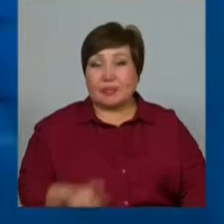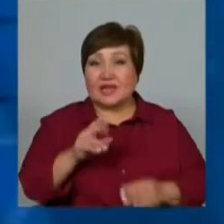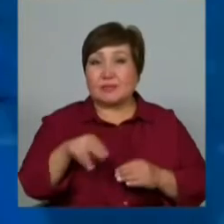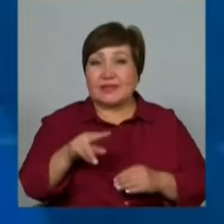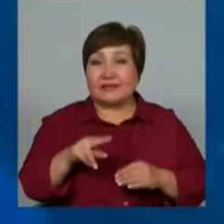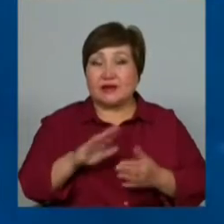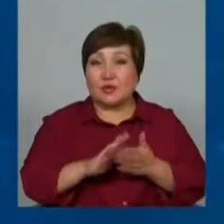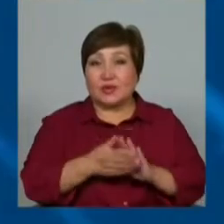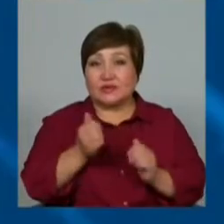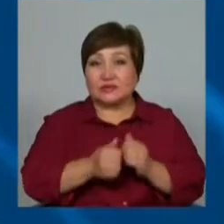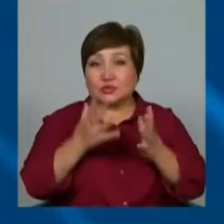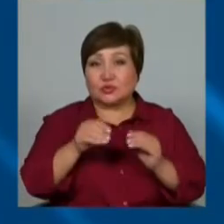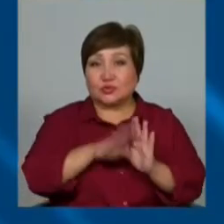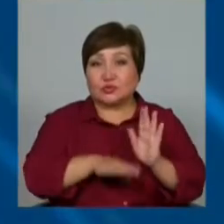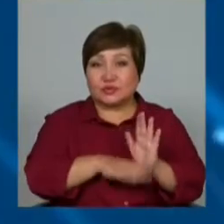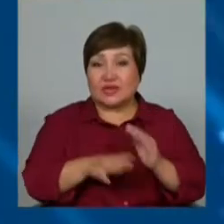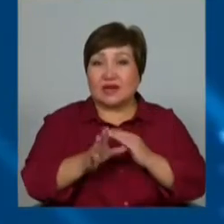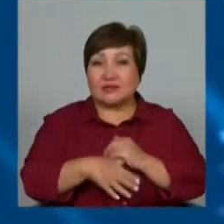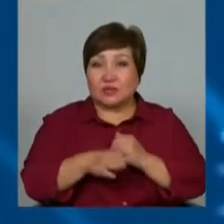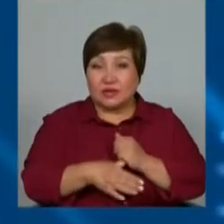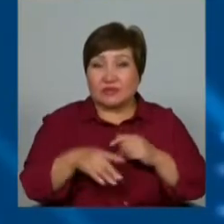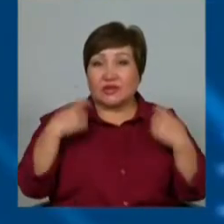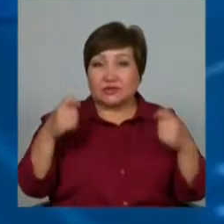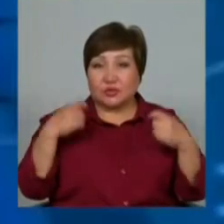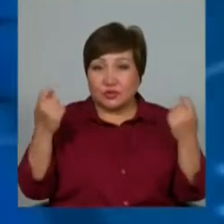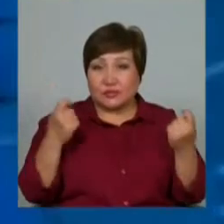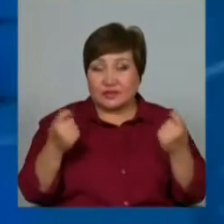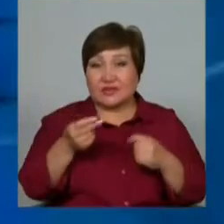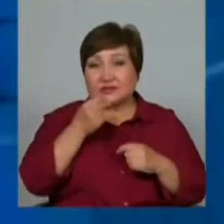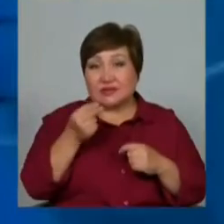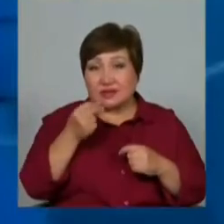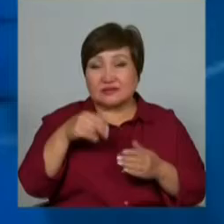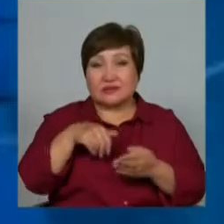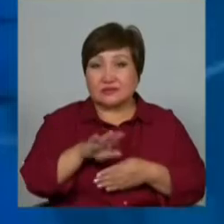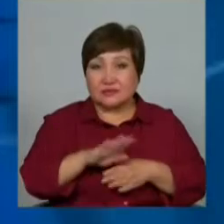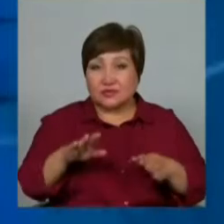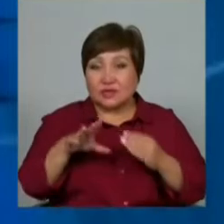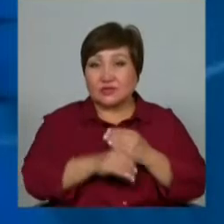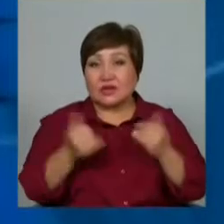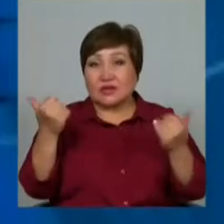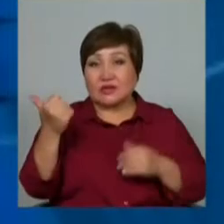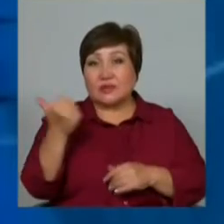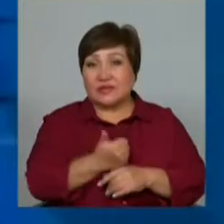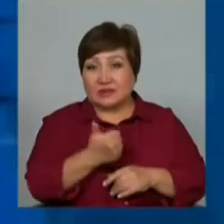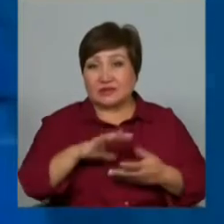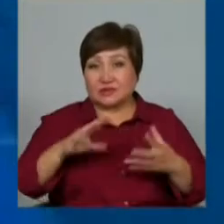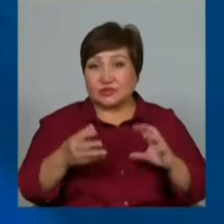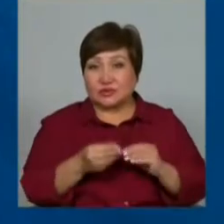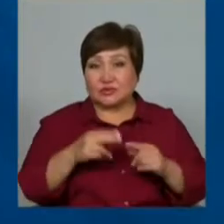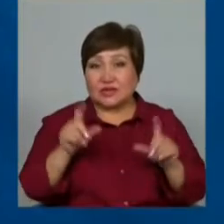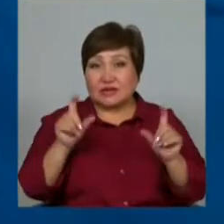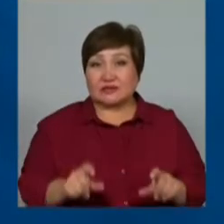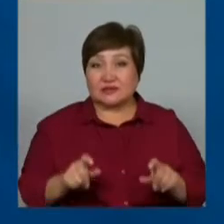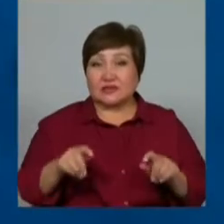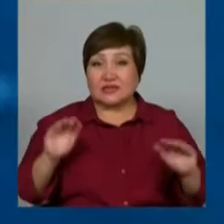Эпидахуал күннен күнге өршіп тұрса да, атыраулықтар той мен астан бас тартар емес. Соңғы апта нәтижесі бойынша мұнайлы өлкеде карантиндік